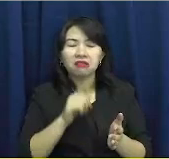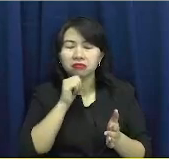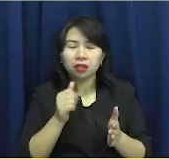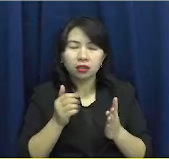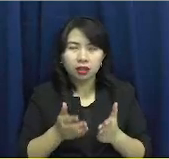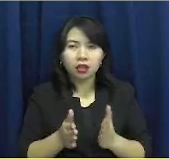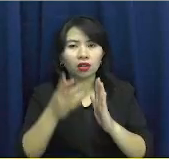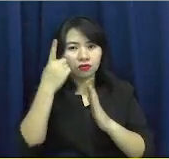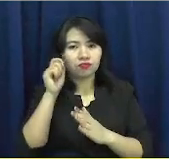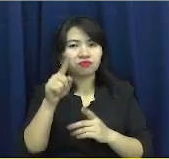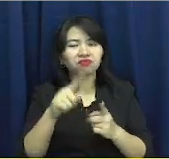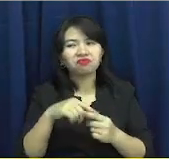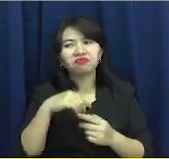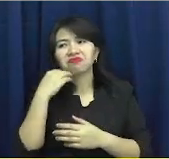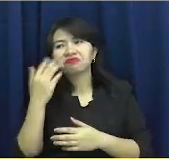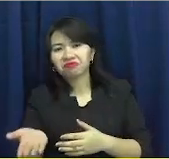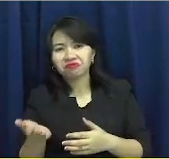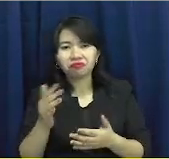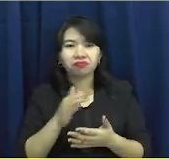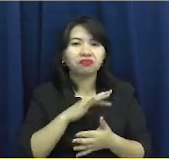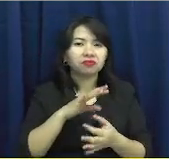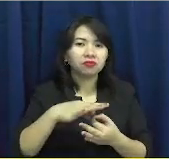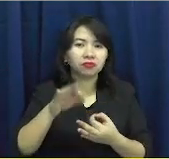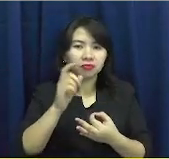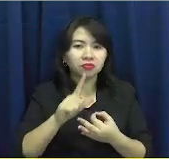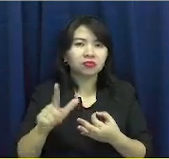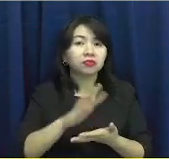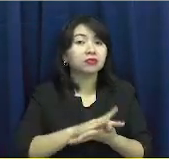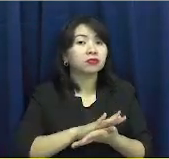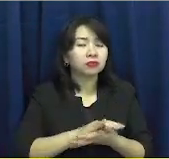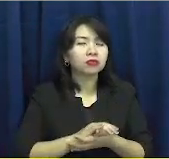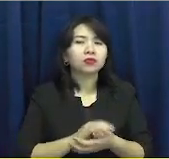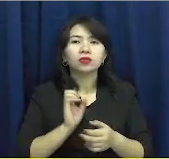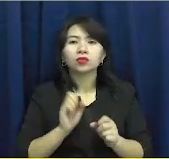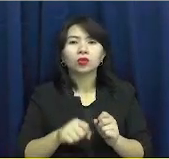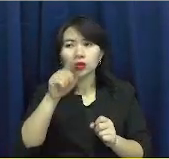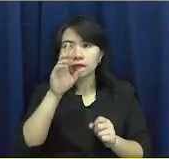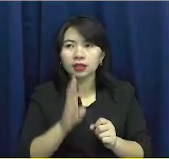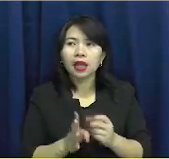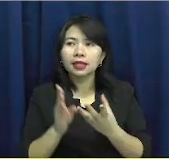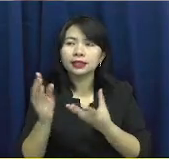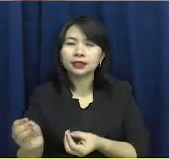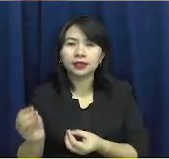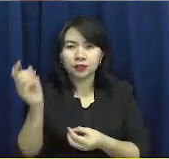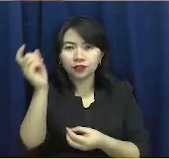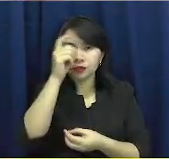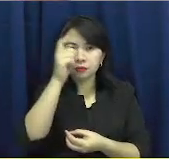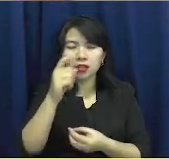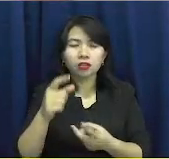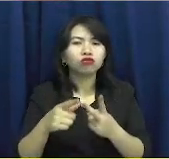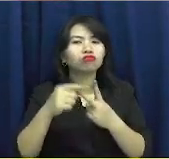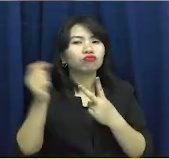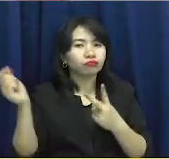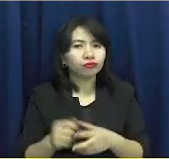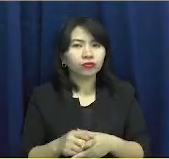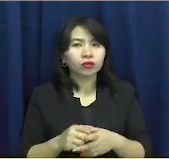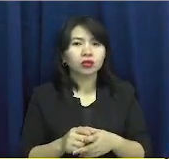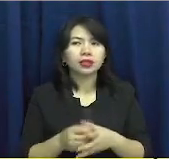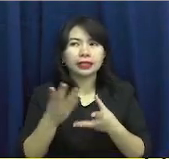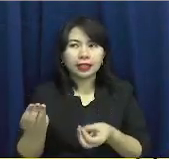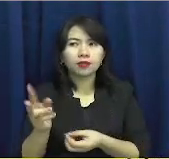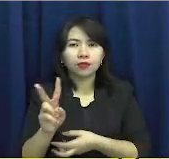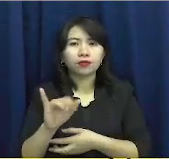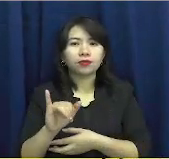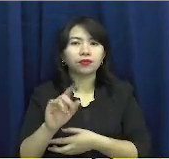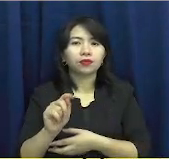the pandemic. Yeah. Ano po ang binigay ng Panginoon? Virtual crowd. Di ba? Maraming avenues na pwede tayo makapaglingkod sa Panginoon, which